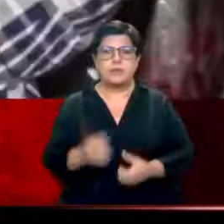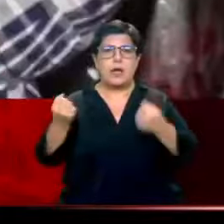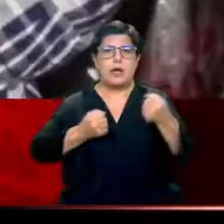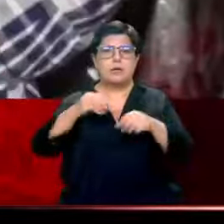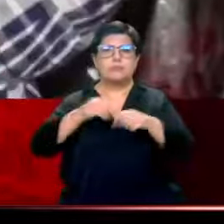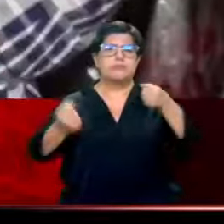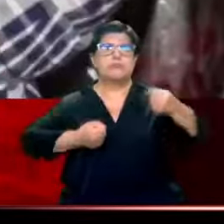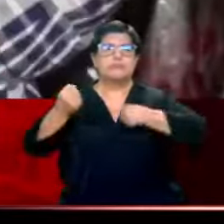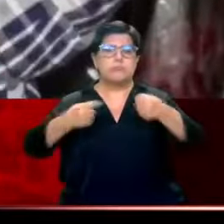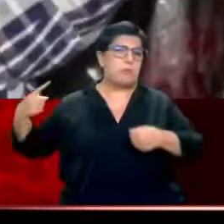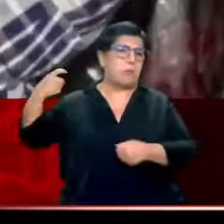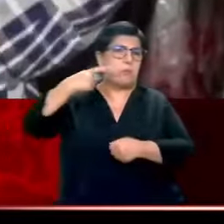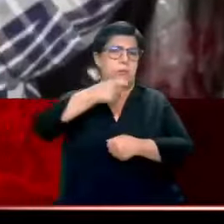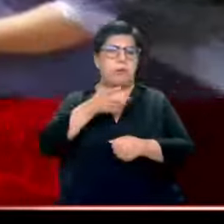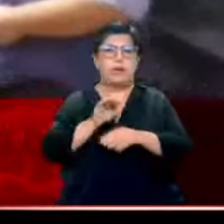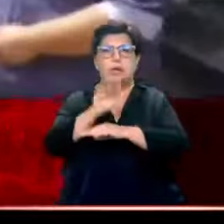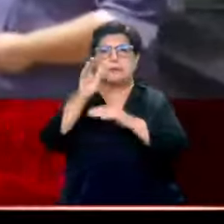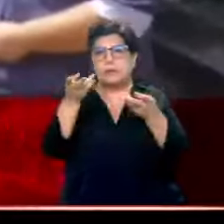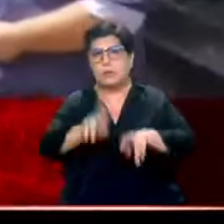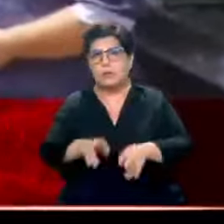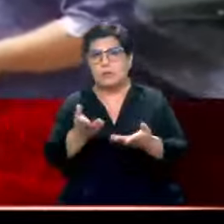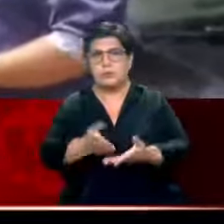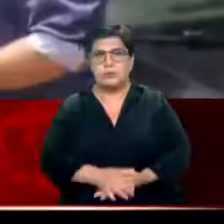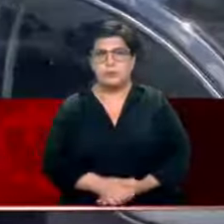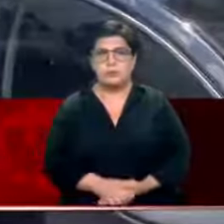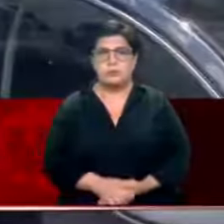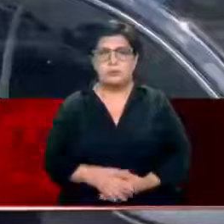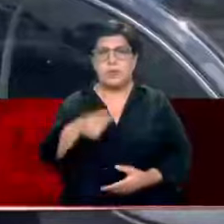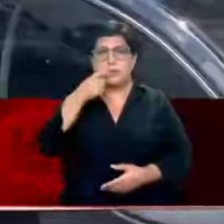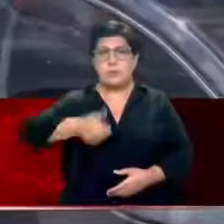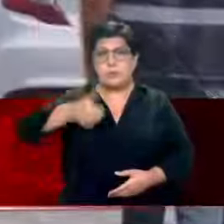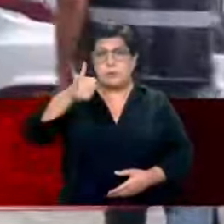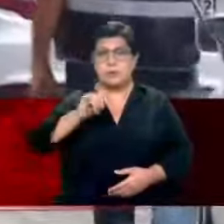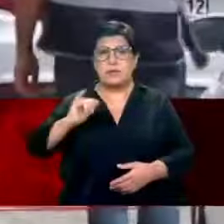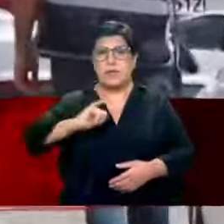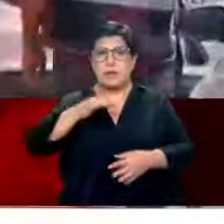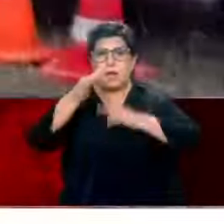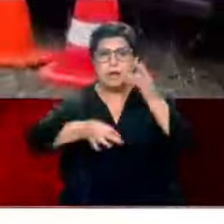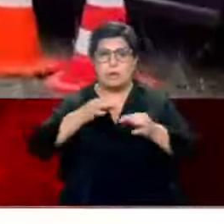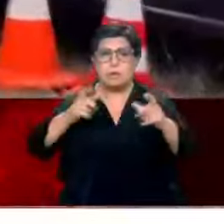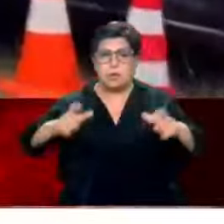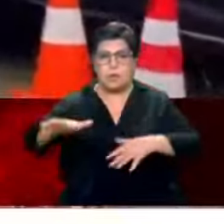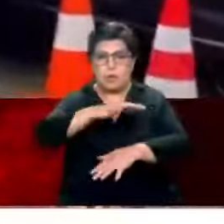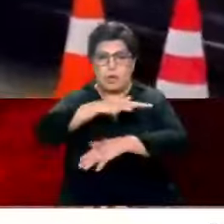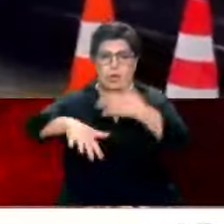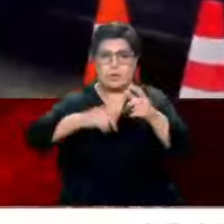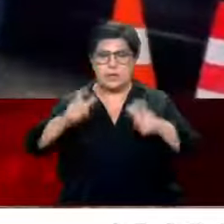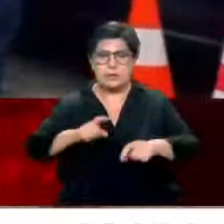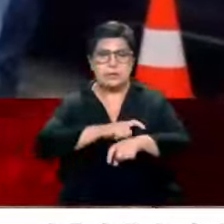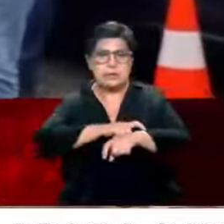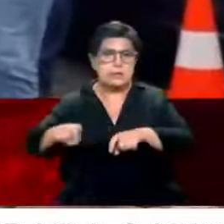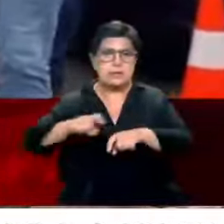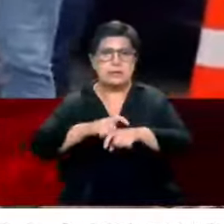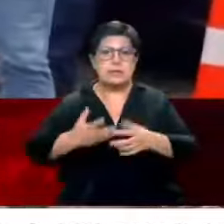Arabasında silahlı saldırıya uğrayıp hayatını kaybetti. Eski başkanın yakınları olay yerinde sinir krizi geçirdi.